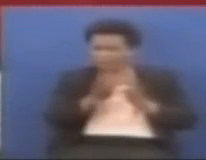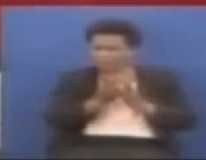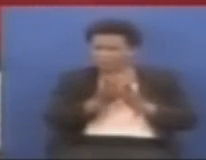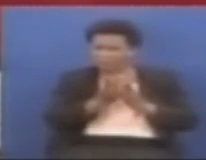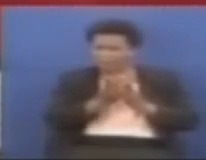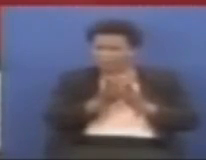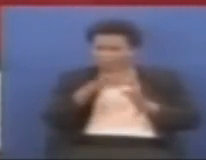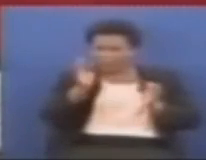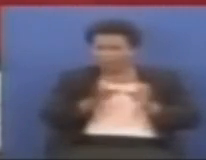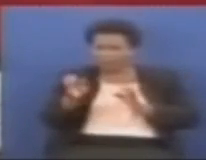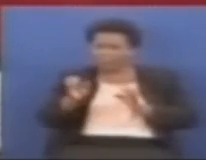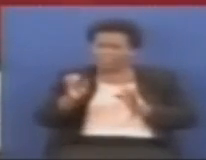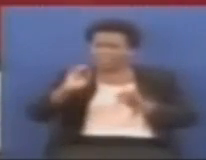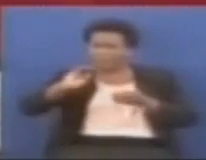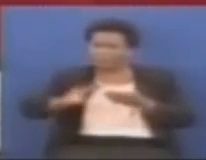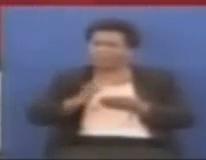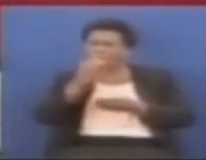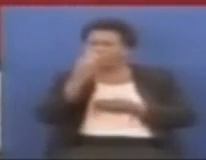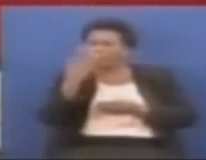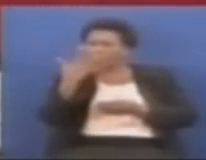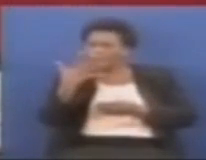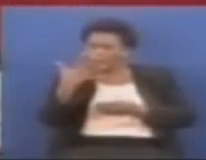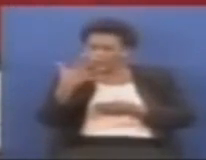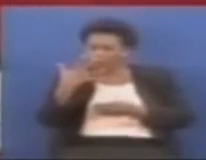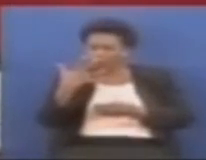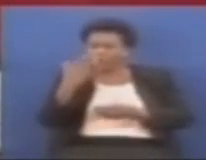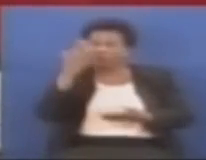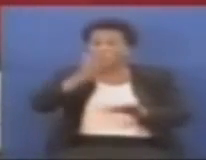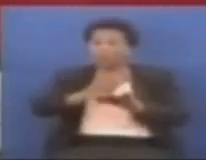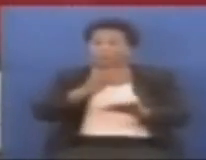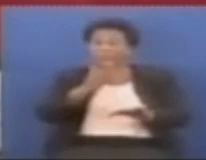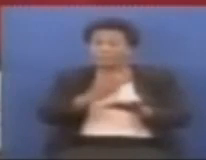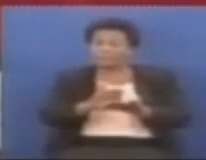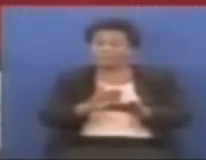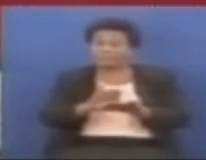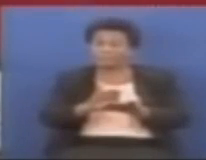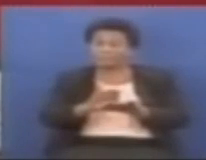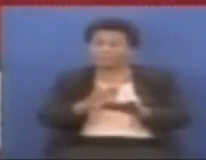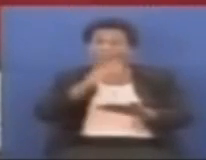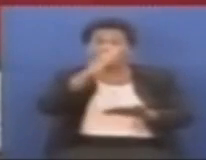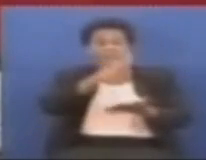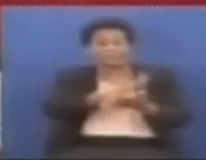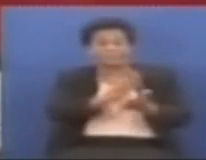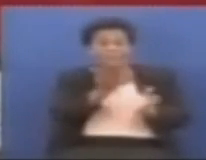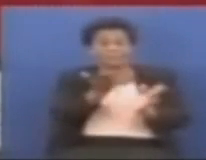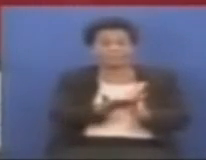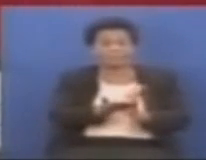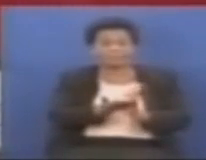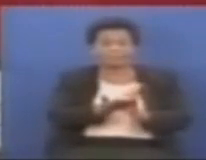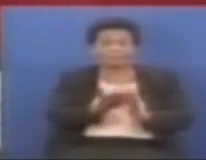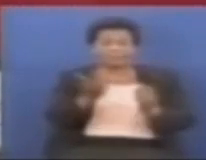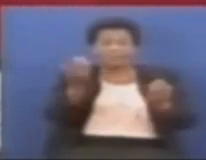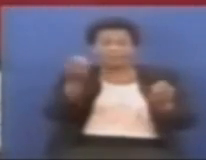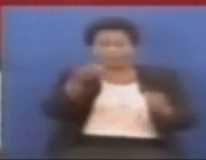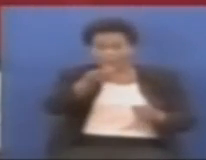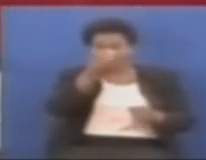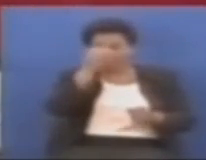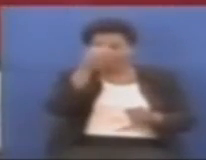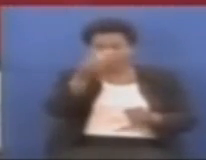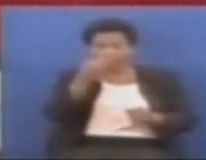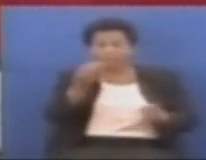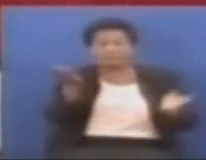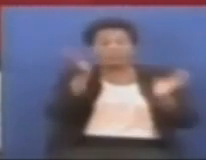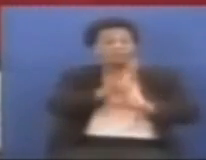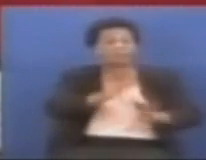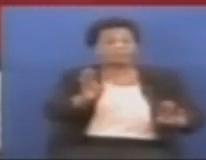karibuni bilioni 35.6 kwa ajili ya kuhakikisha kwamba swala la sekta ya elimu kuhakikisha maboma mbalimbali yanatekelezeka. Kwa hiyo